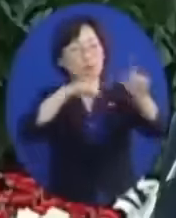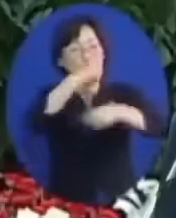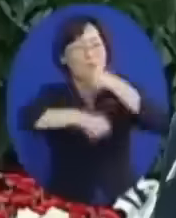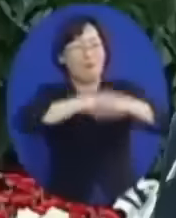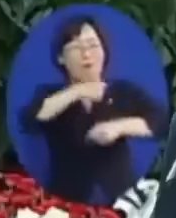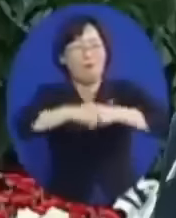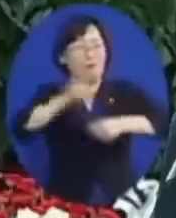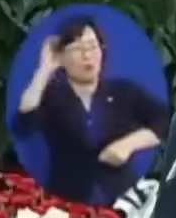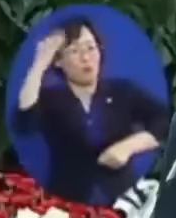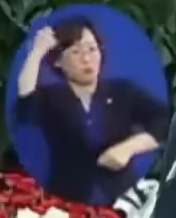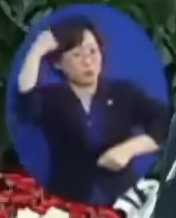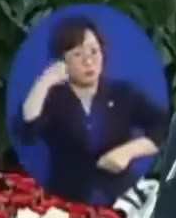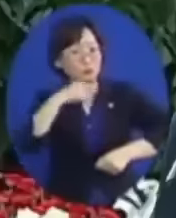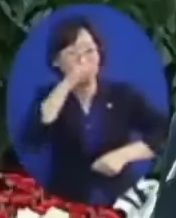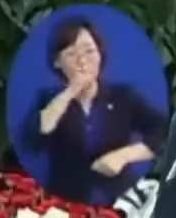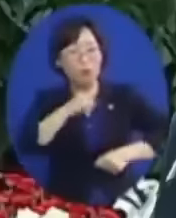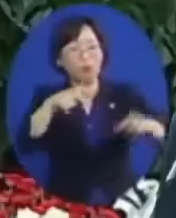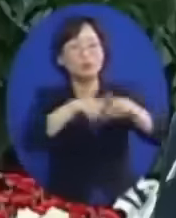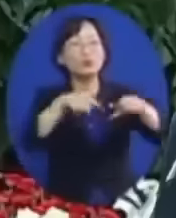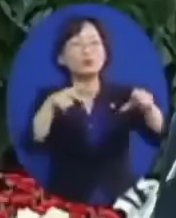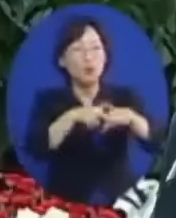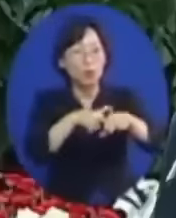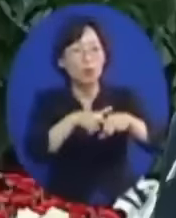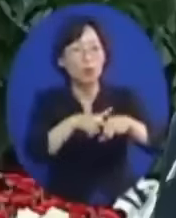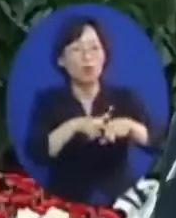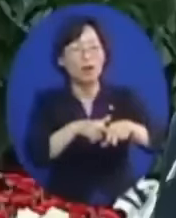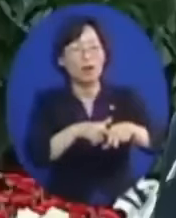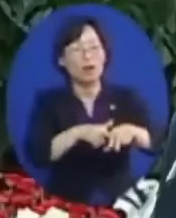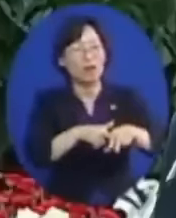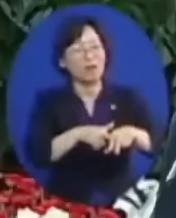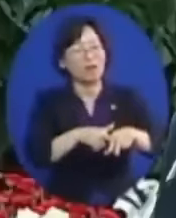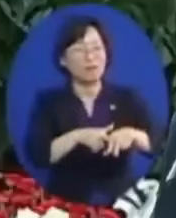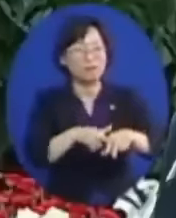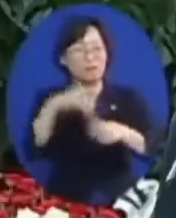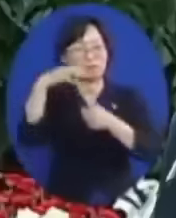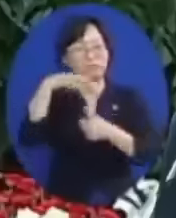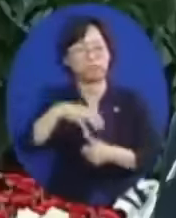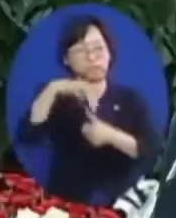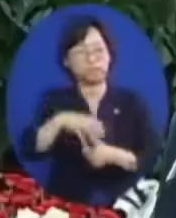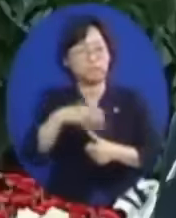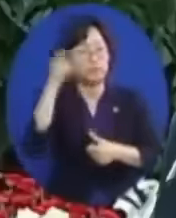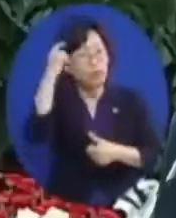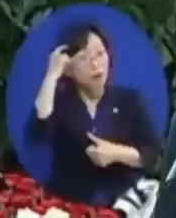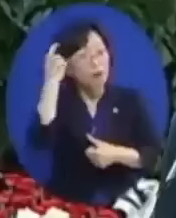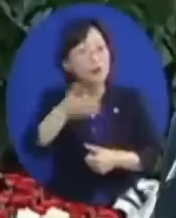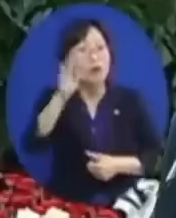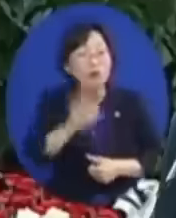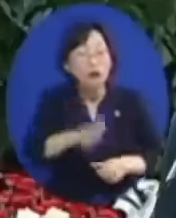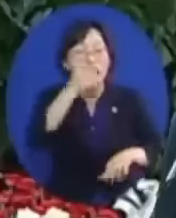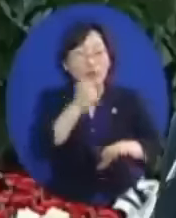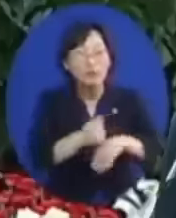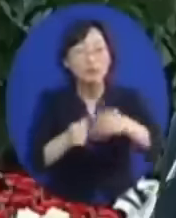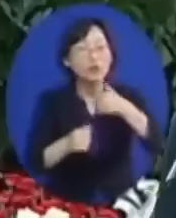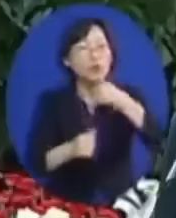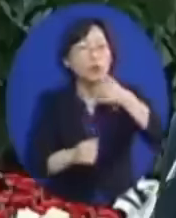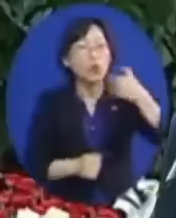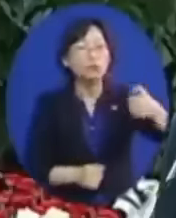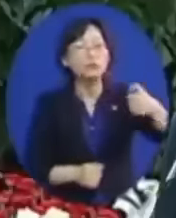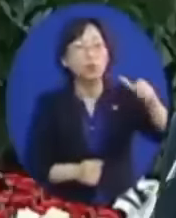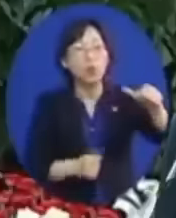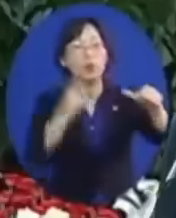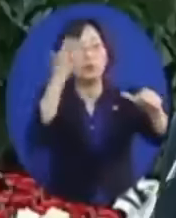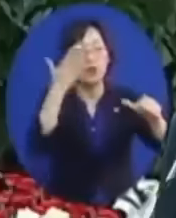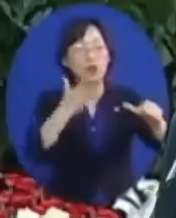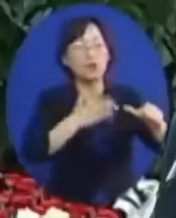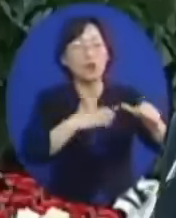같았다. 당시에는 나는 종교는 심지어 속박이라고 생각했다. 그러나 내 나이 55세가 되어